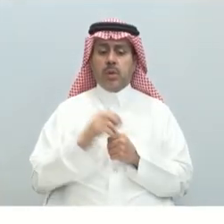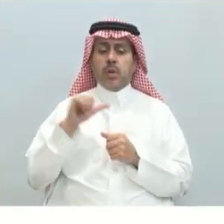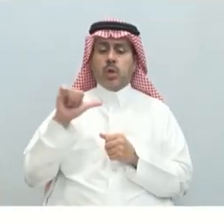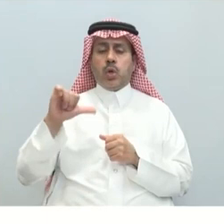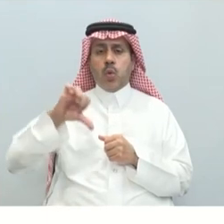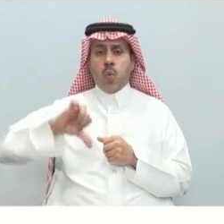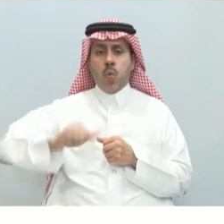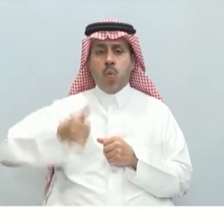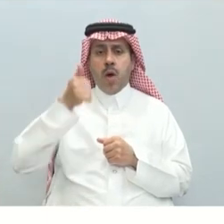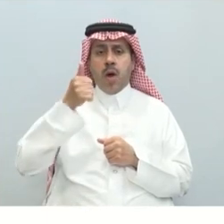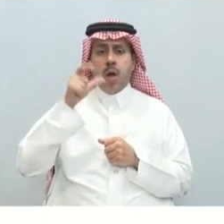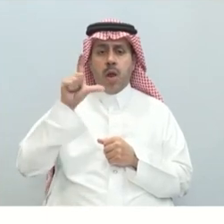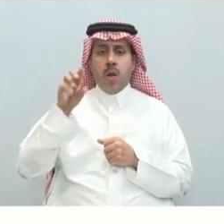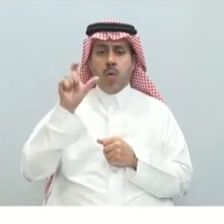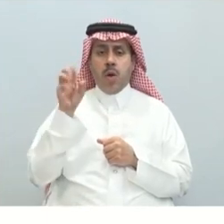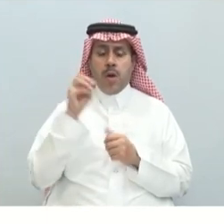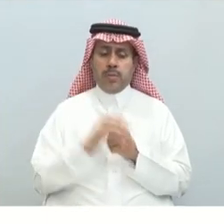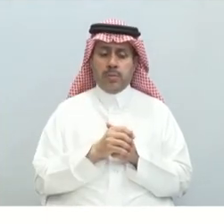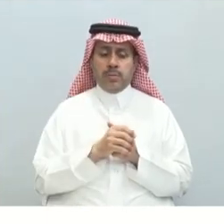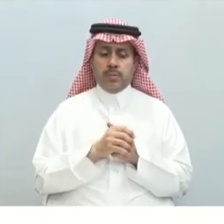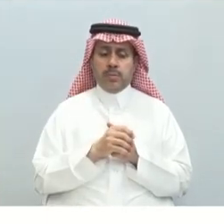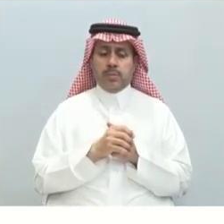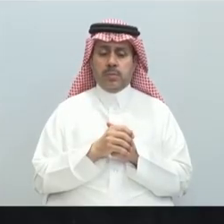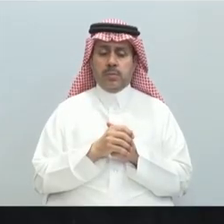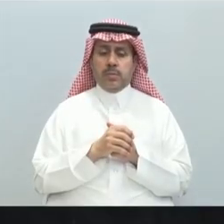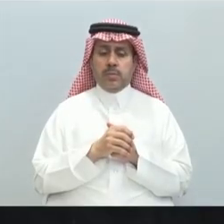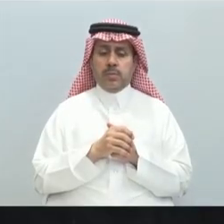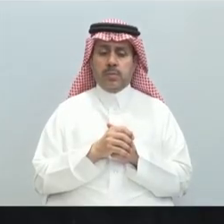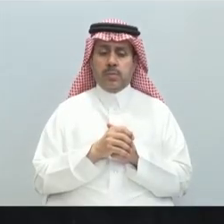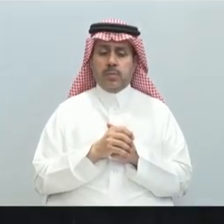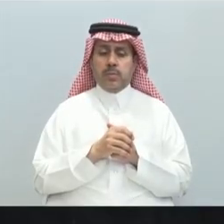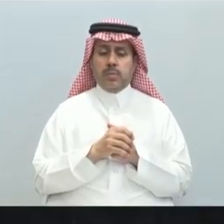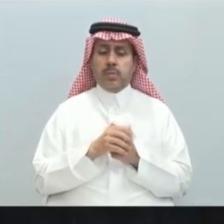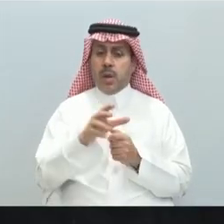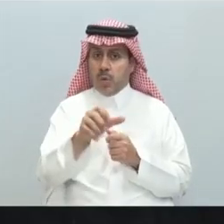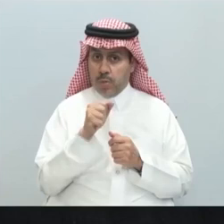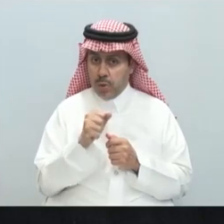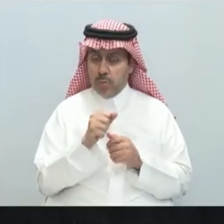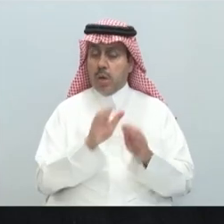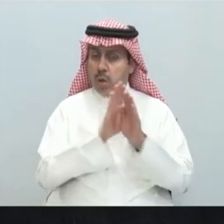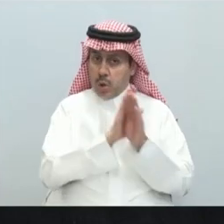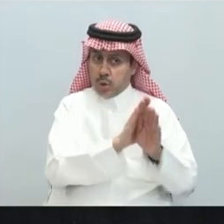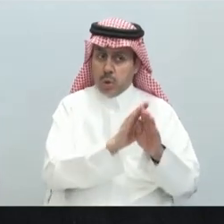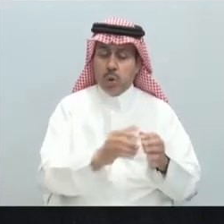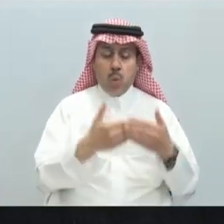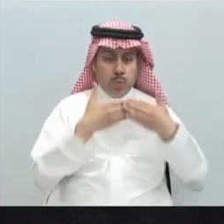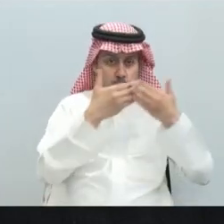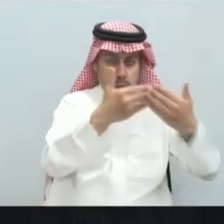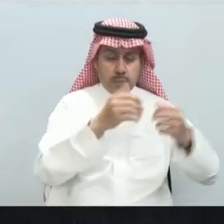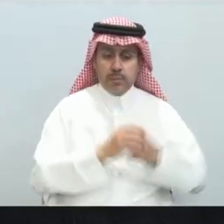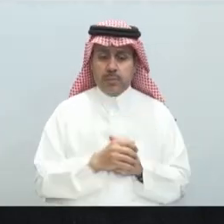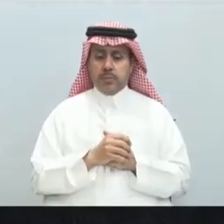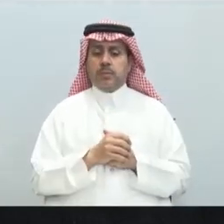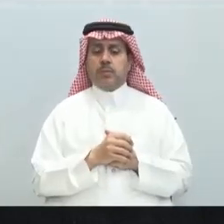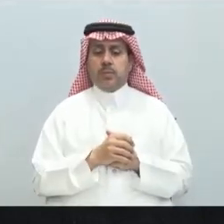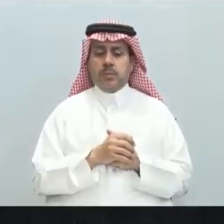يوالونهم يعني جعلوهم اولياء يوالونهم وياخذون منهم النصره والتاييد الى غير ذلك فهذا